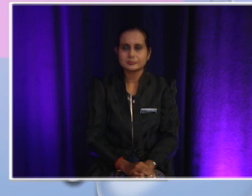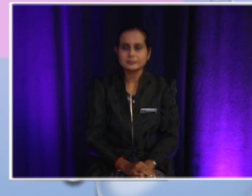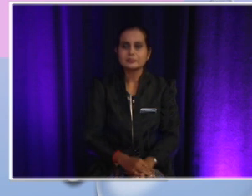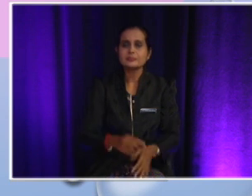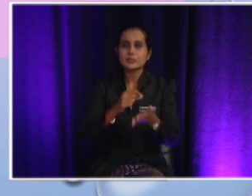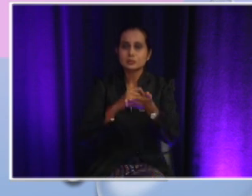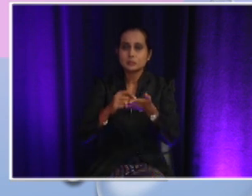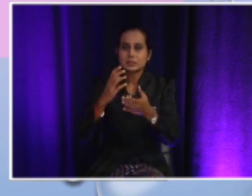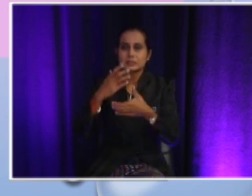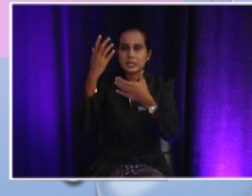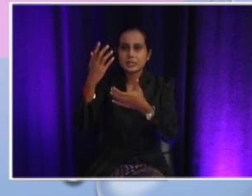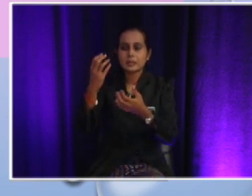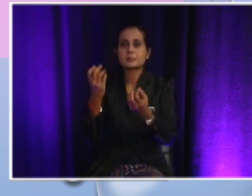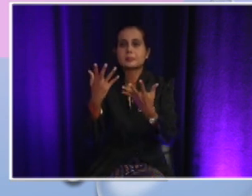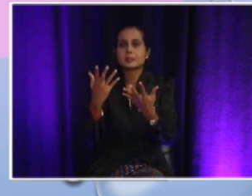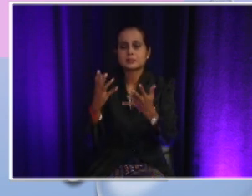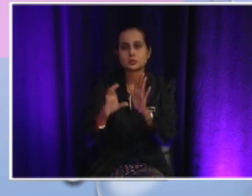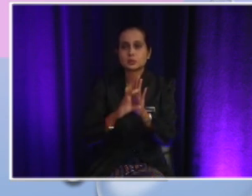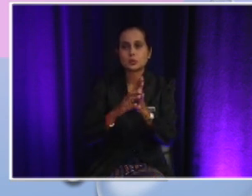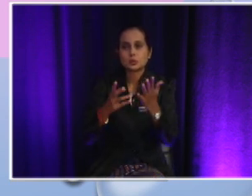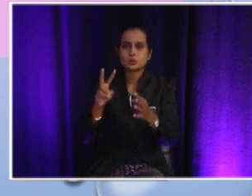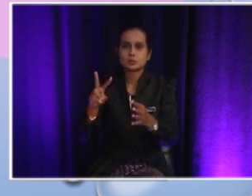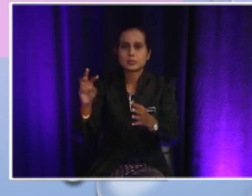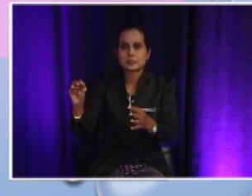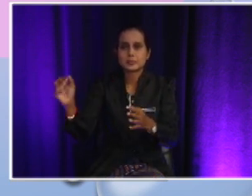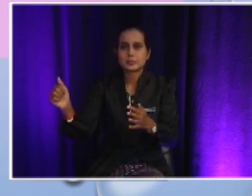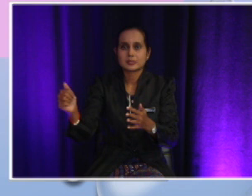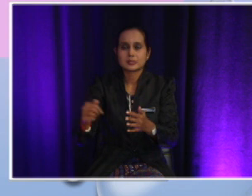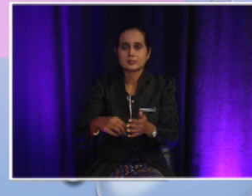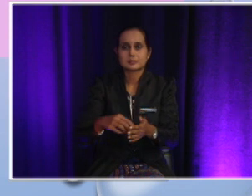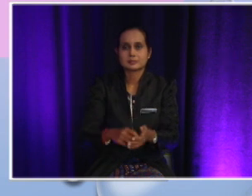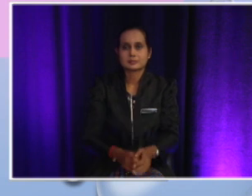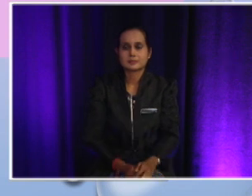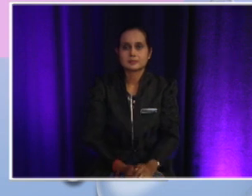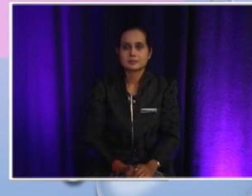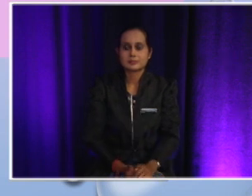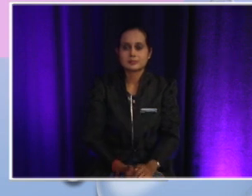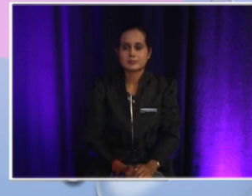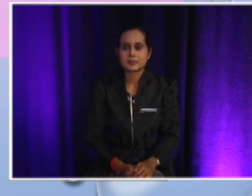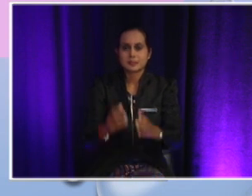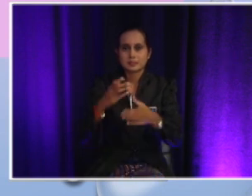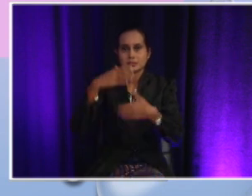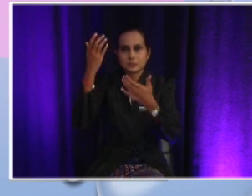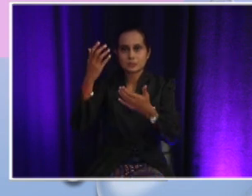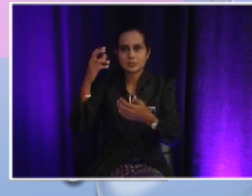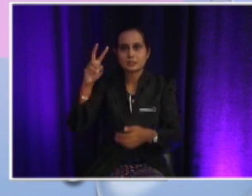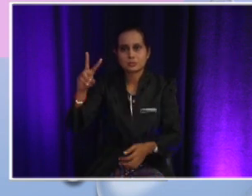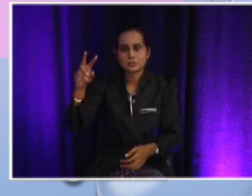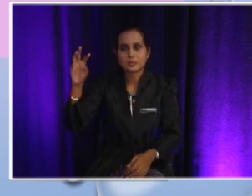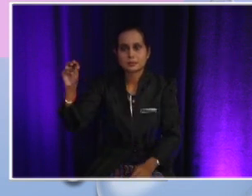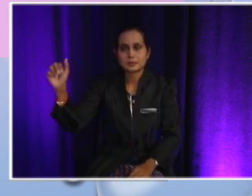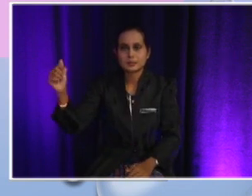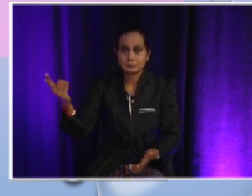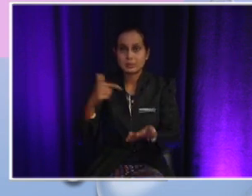berapa? 2 ampere ke contoh. Cadangan di sini cadangan 2 ampere contoh. Okey,